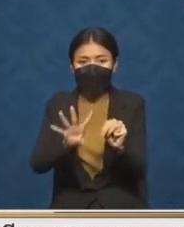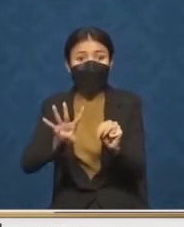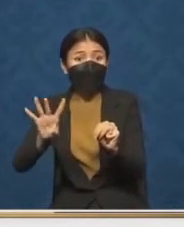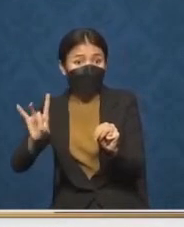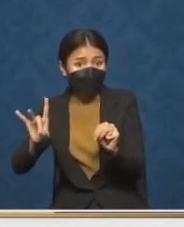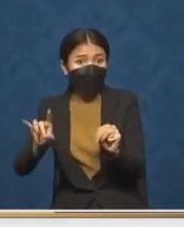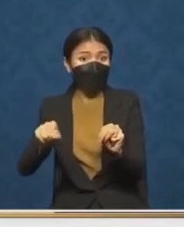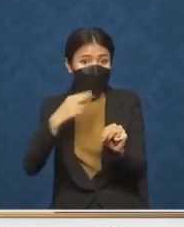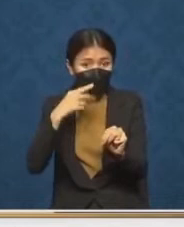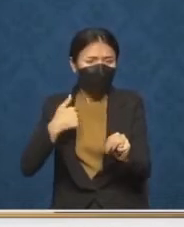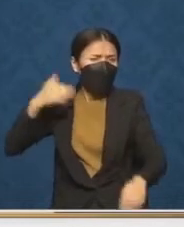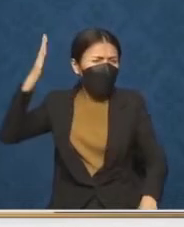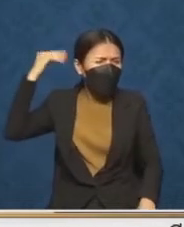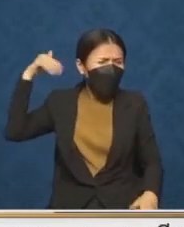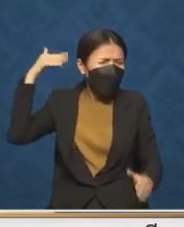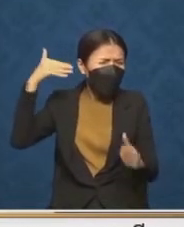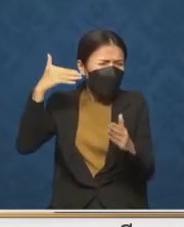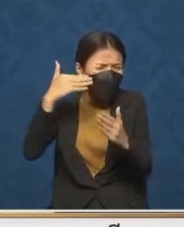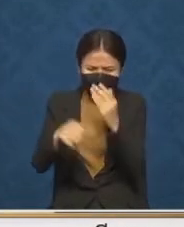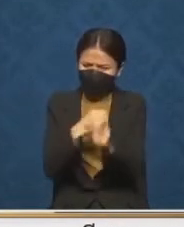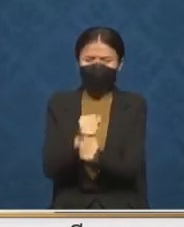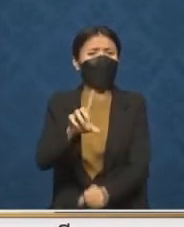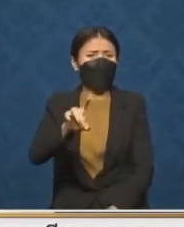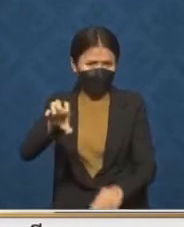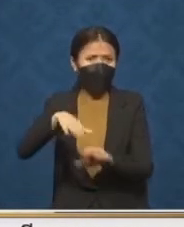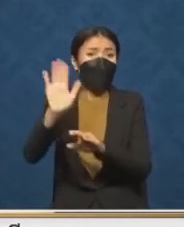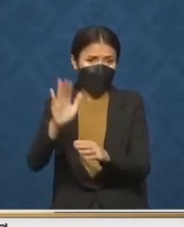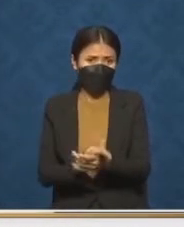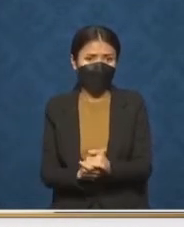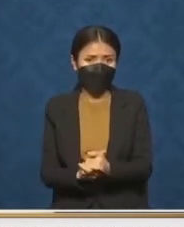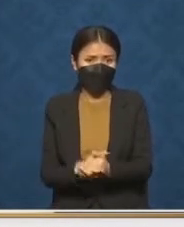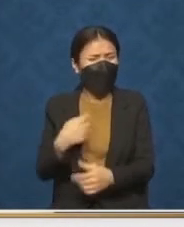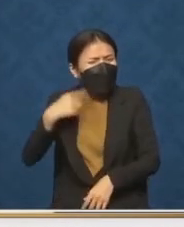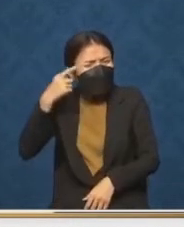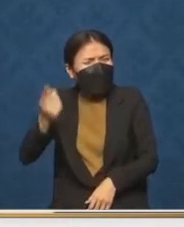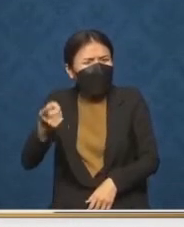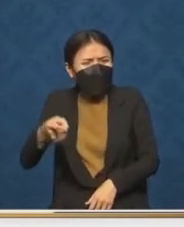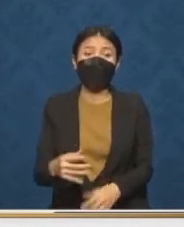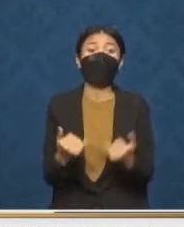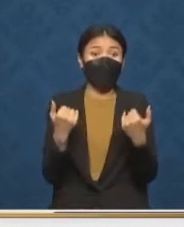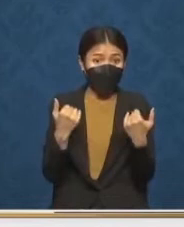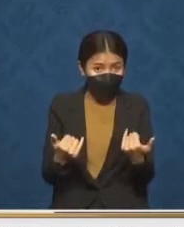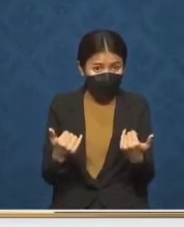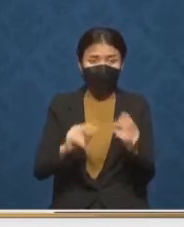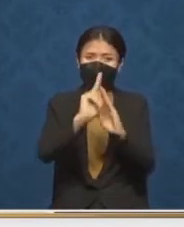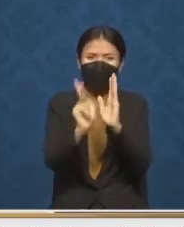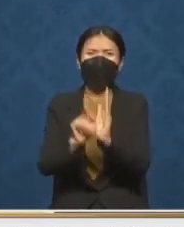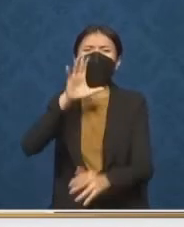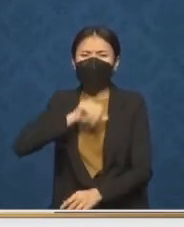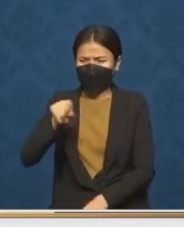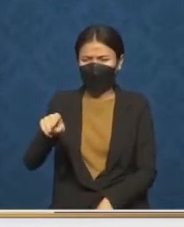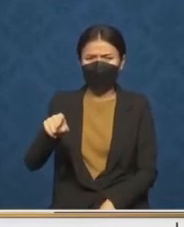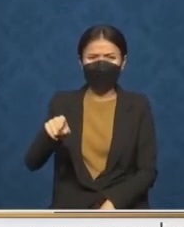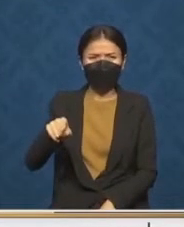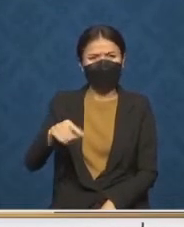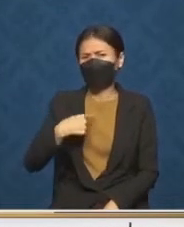ซึ่งก็ผ่านมาเกือบ100ปีแล้วถึงเวลาแล้วครับท่านประธานที่กฎหมายซึ่งล้าหลังและไม่เข้ากับยุ